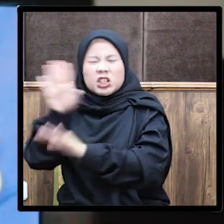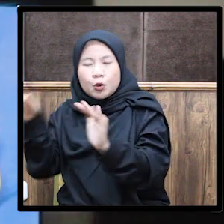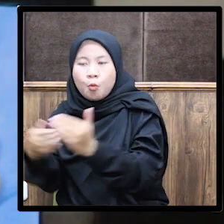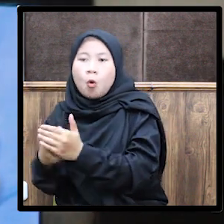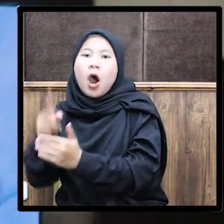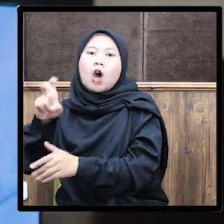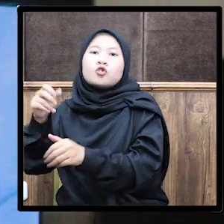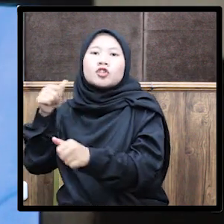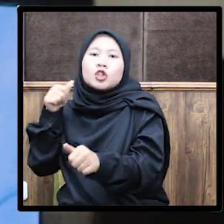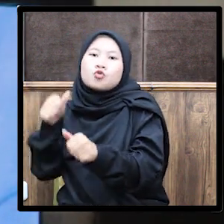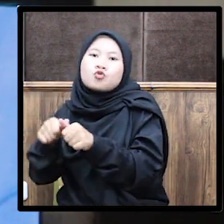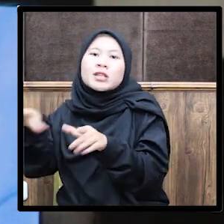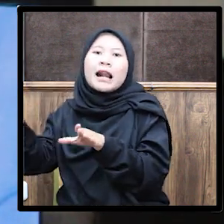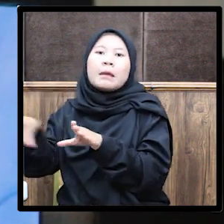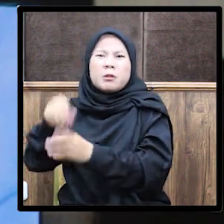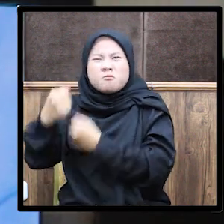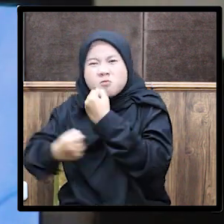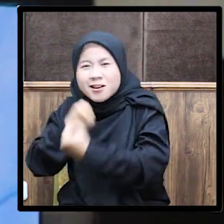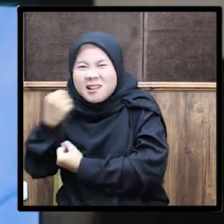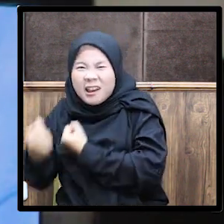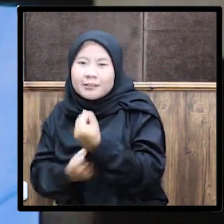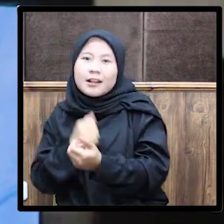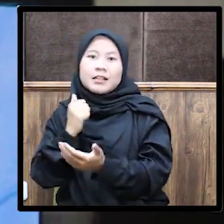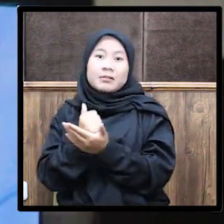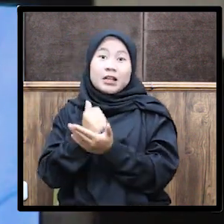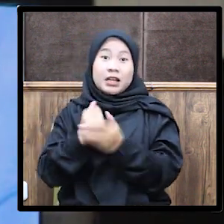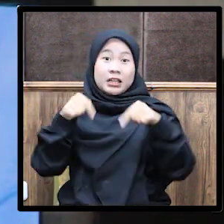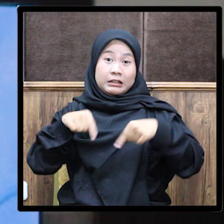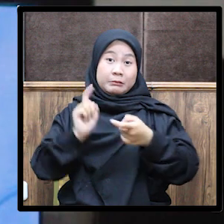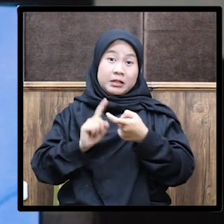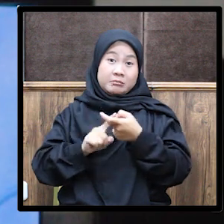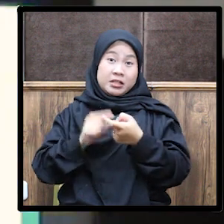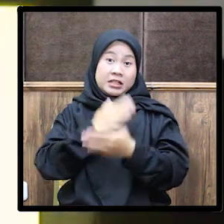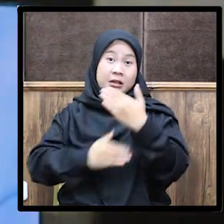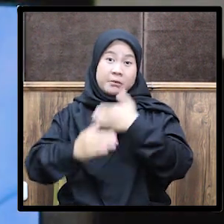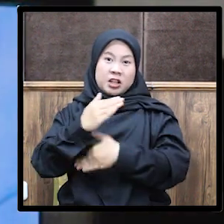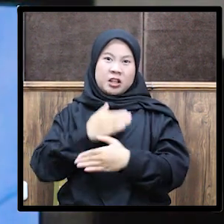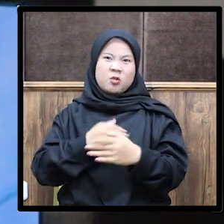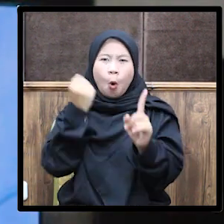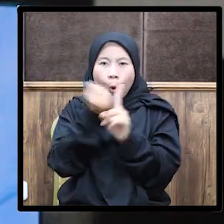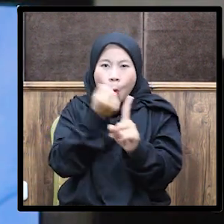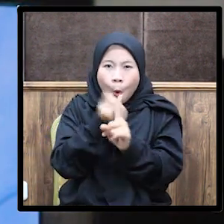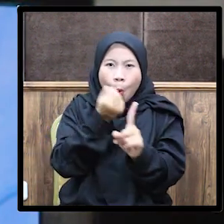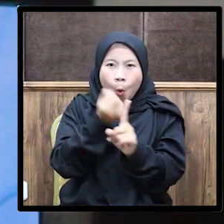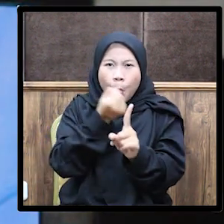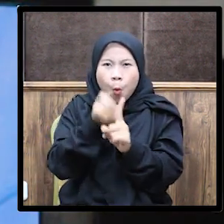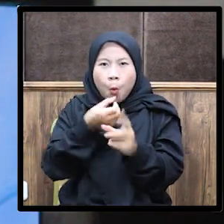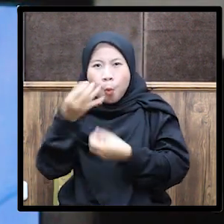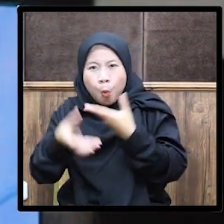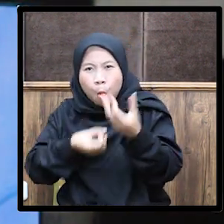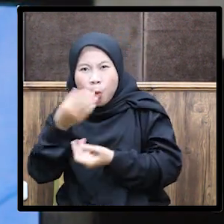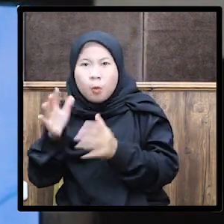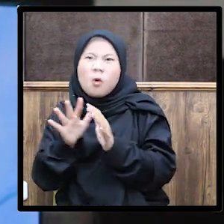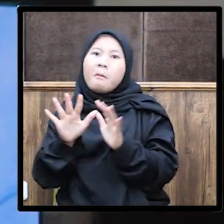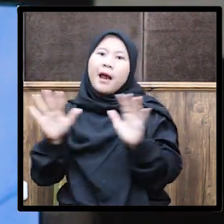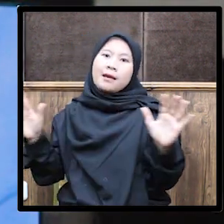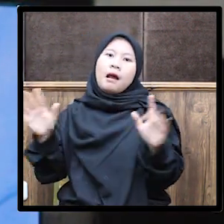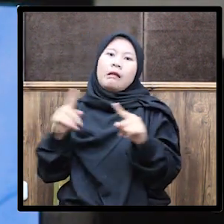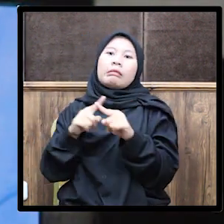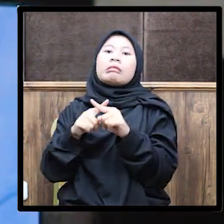gerakan teman-teman disabilitas sudah banyak nih. Ya, misalnya sudah melakukan banyak advokasi, tapi misalnya keran-keran itu belum